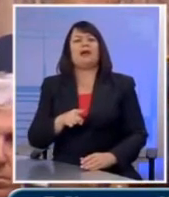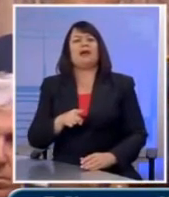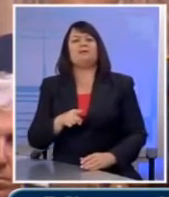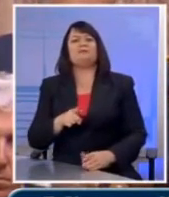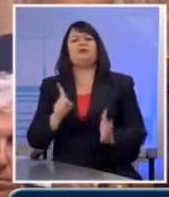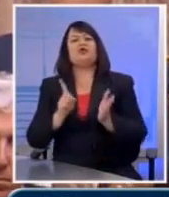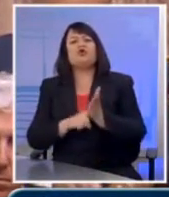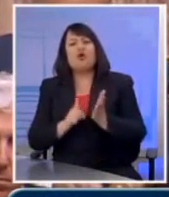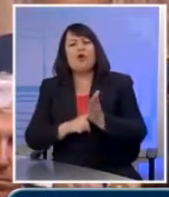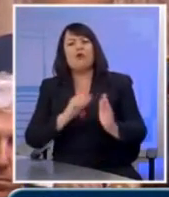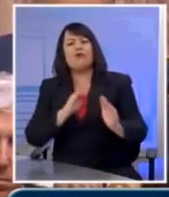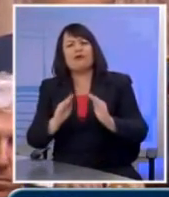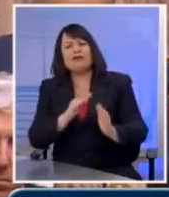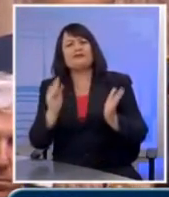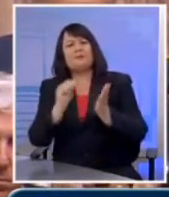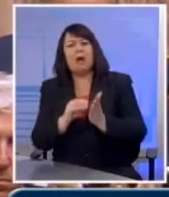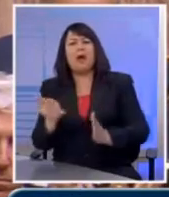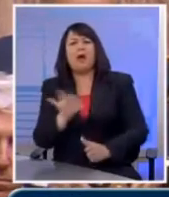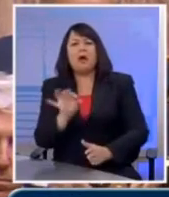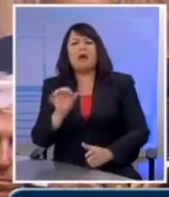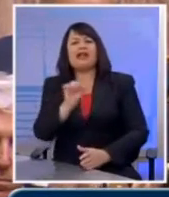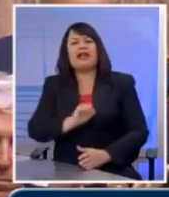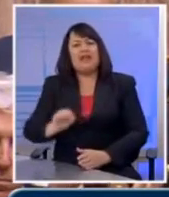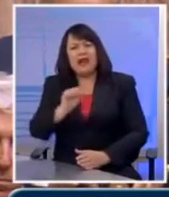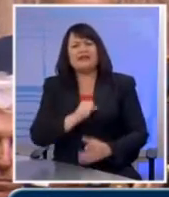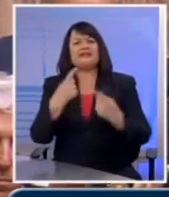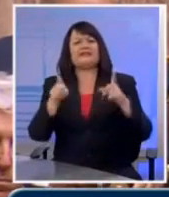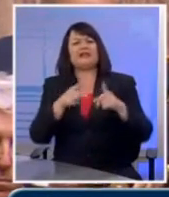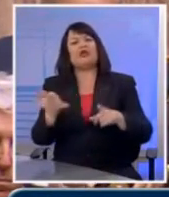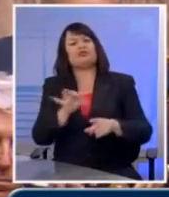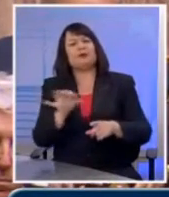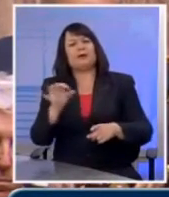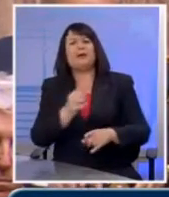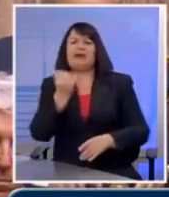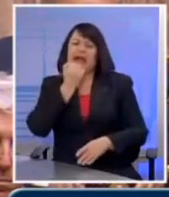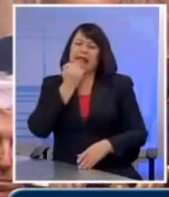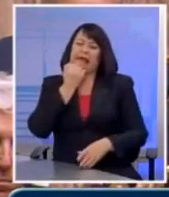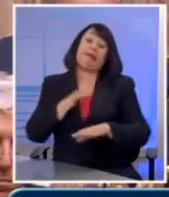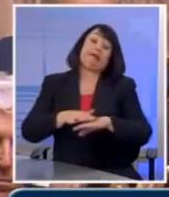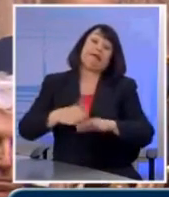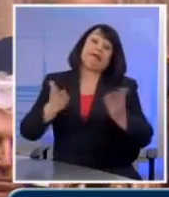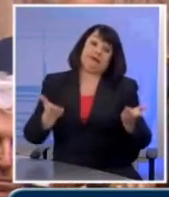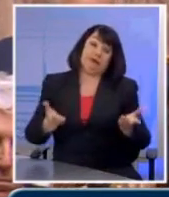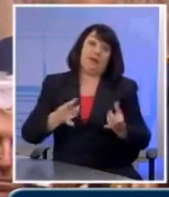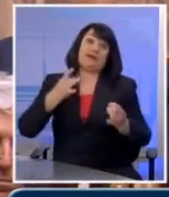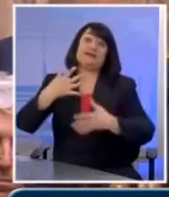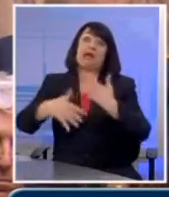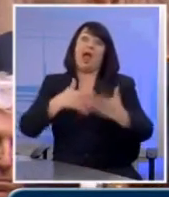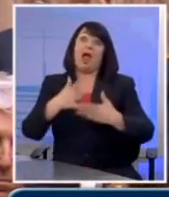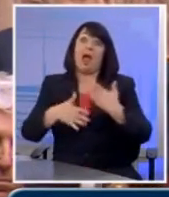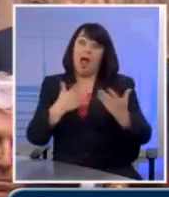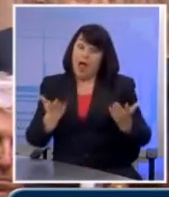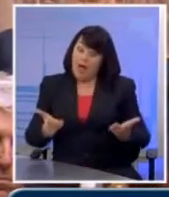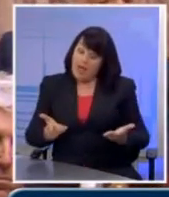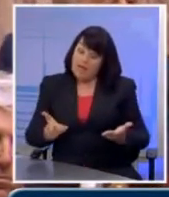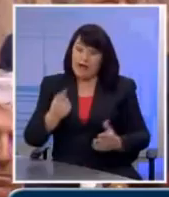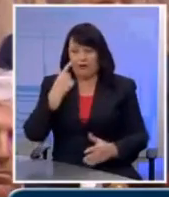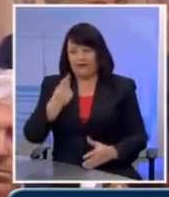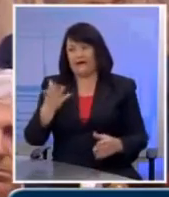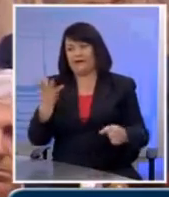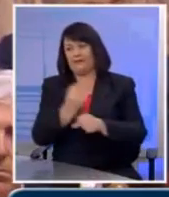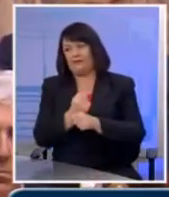κόσμο, όντως ξαναπροσλάβαμε δασκάλους, καθαρίστριες και πολλά άλλα τοπήματα. Ήταν ένα σκάνδαλο που απεφεύχθη από ό,τι